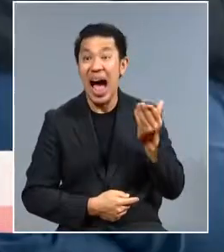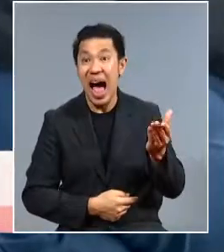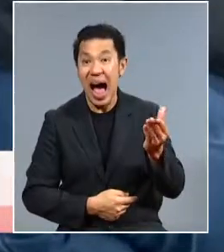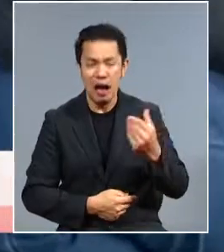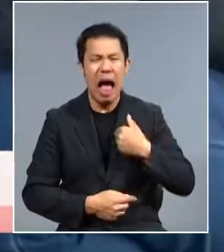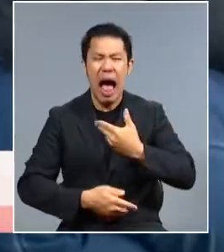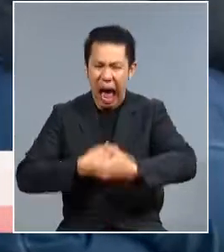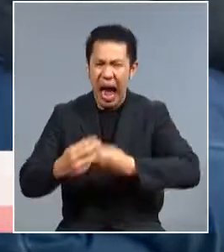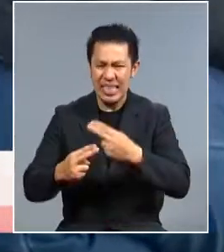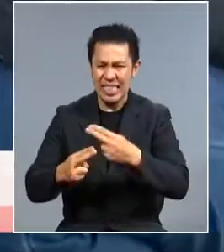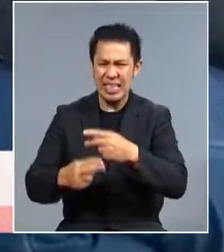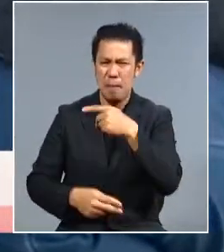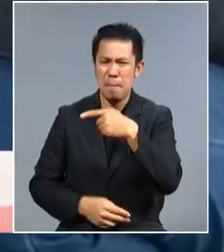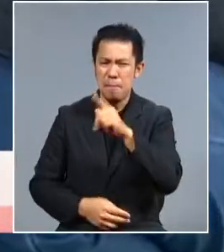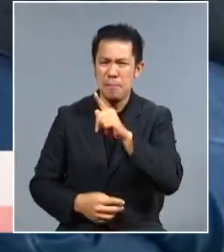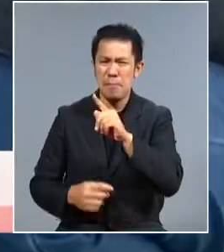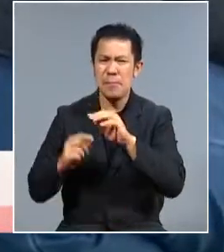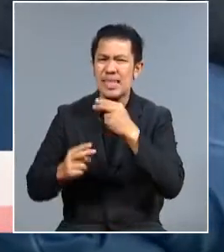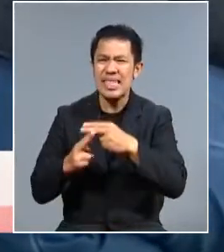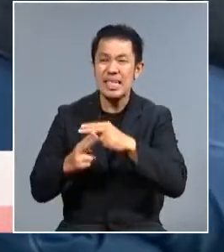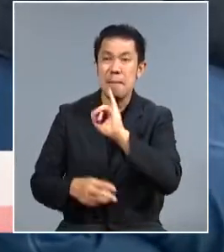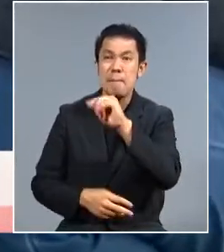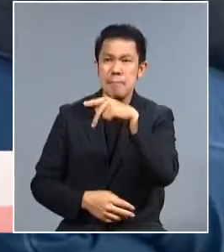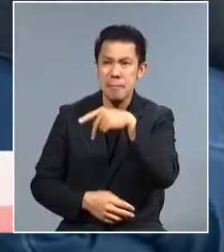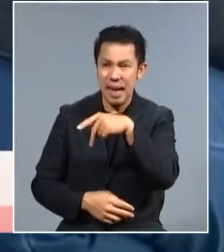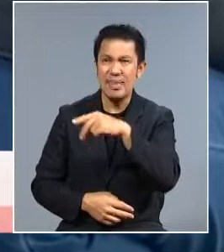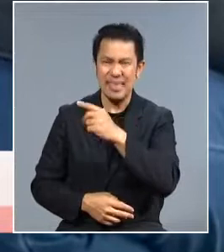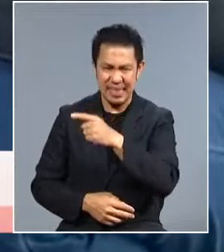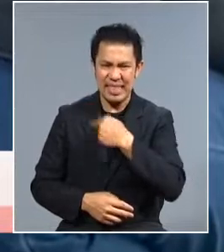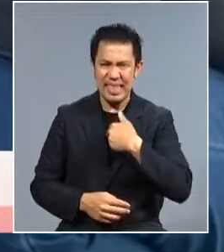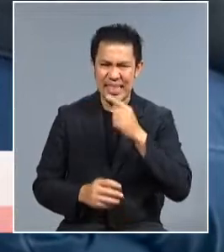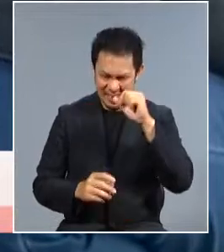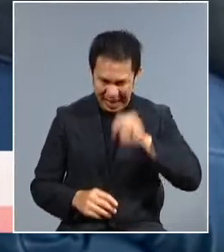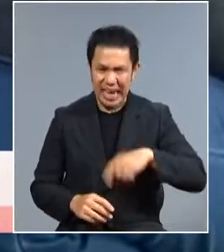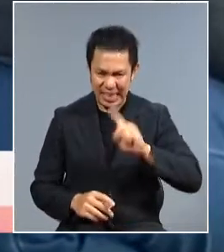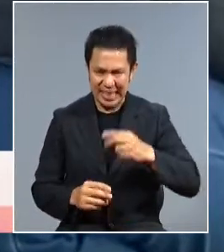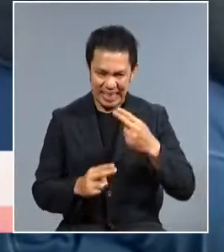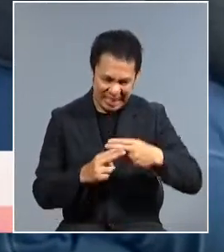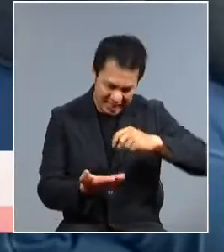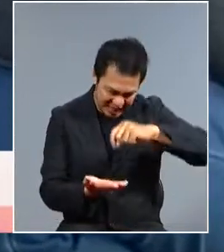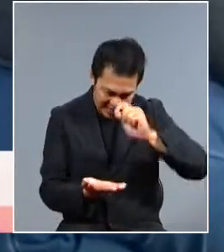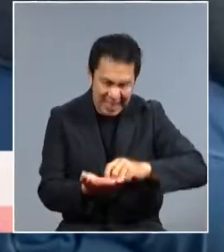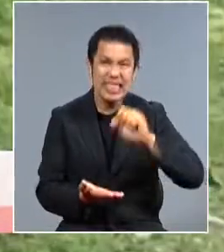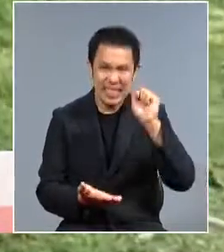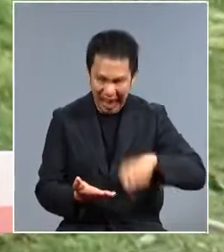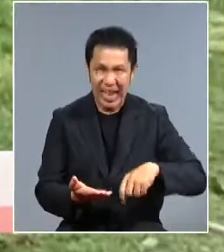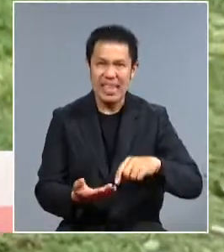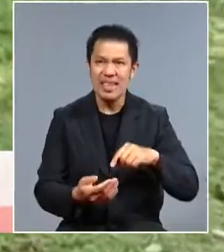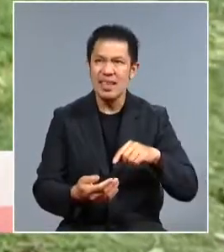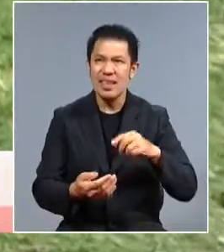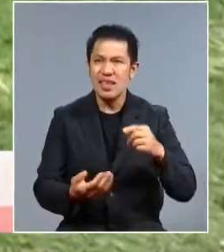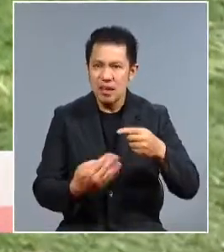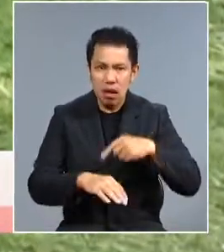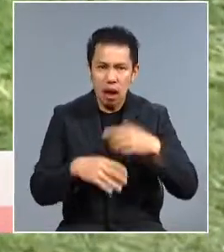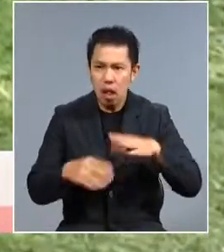ขายให้ป้าไพจริงจองกันเอาไว้จริงวันที่ 24มีการเซ็นสลักหลังกันจริงแต่ว่าหลังจากนั้นติดต่อ